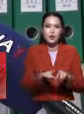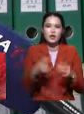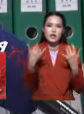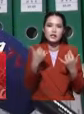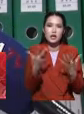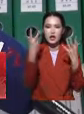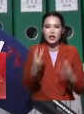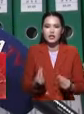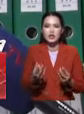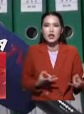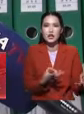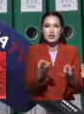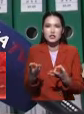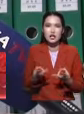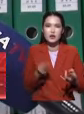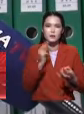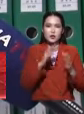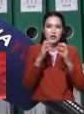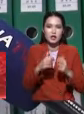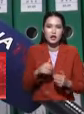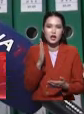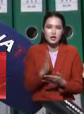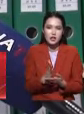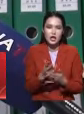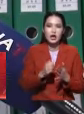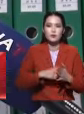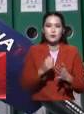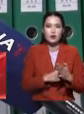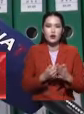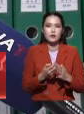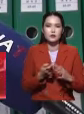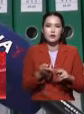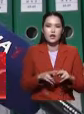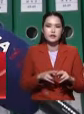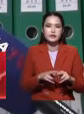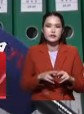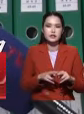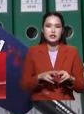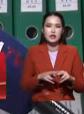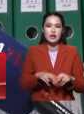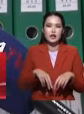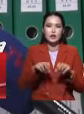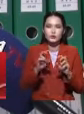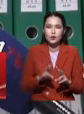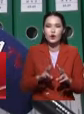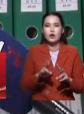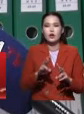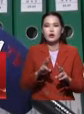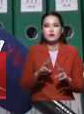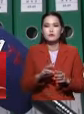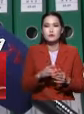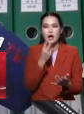таңда тергеу амалдары жүріп жатқандықтан біте салысымен түсініктеме алынып,